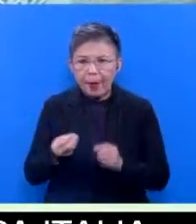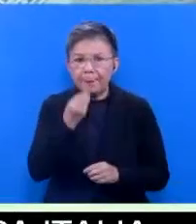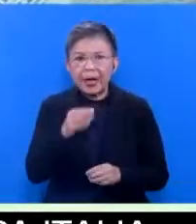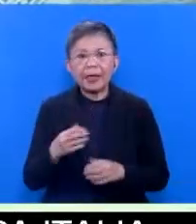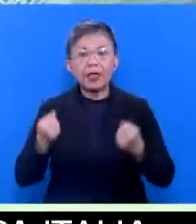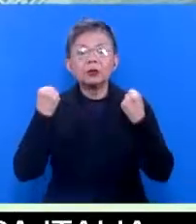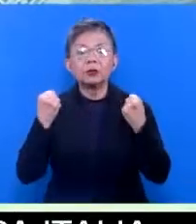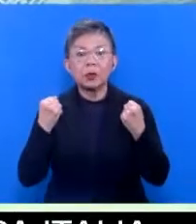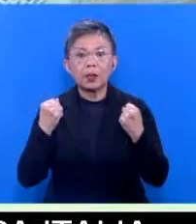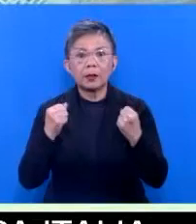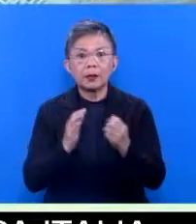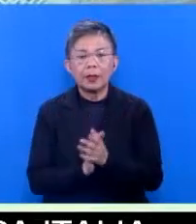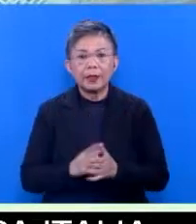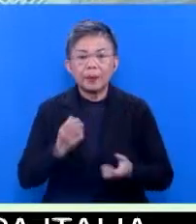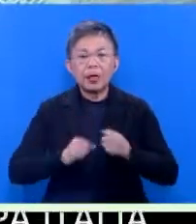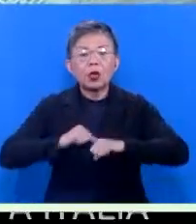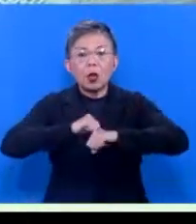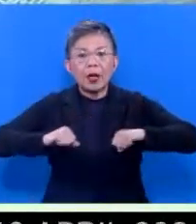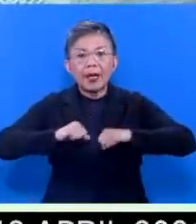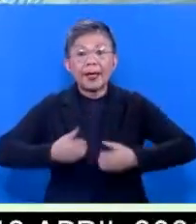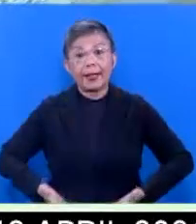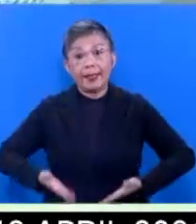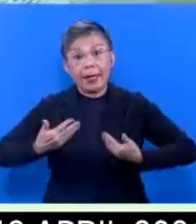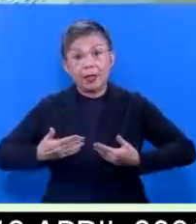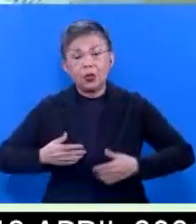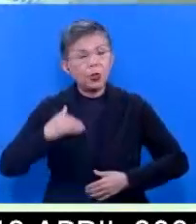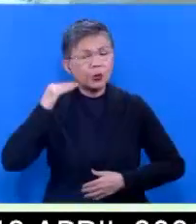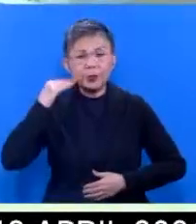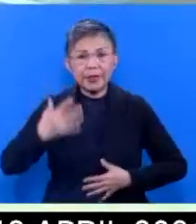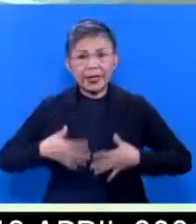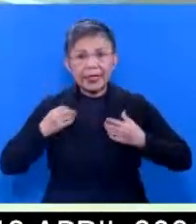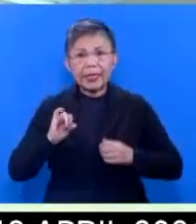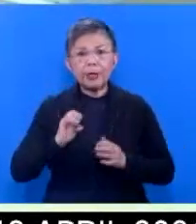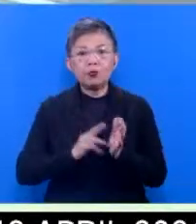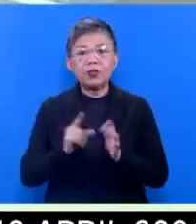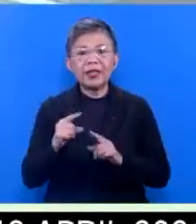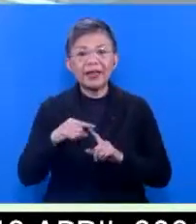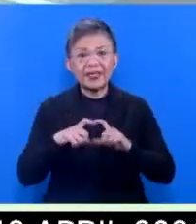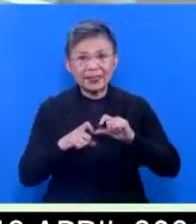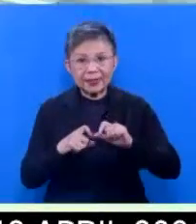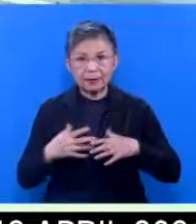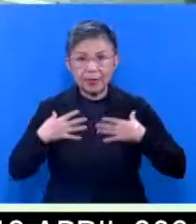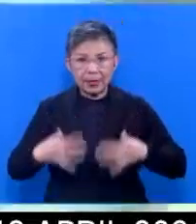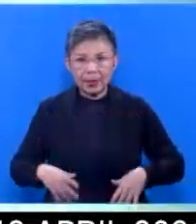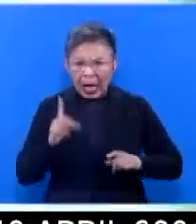bergizi, dan melakukan olahraga ringan untuk menjaga imunitas tubuh.